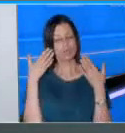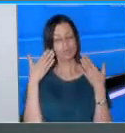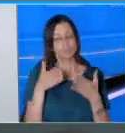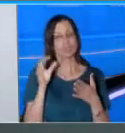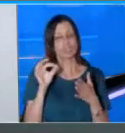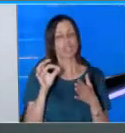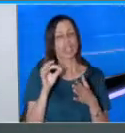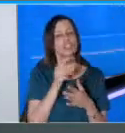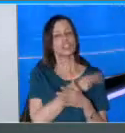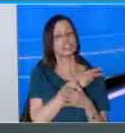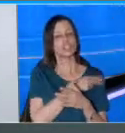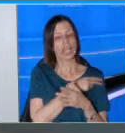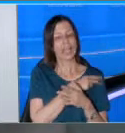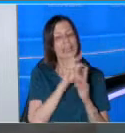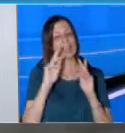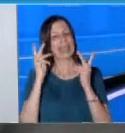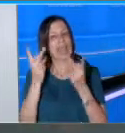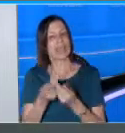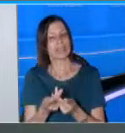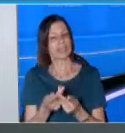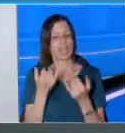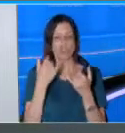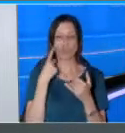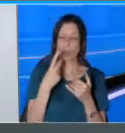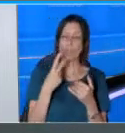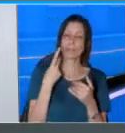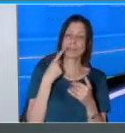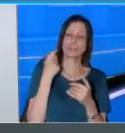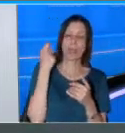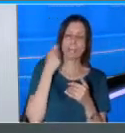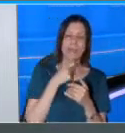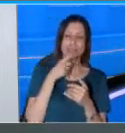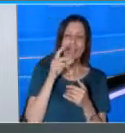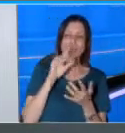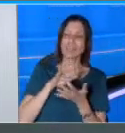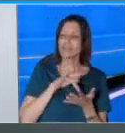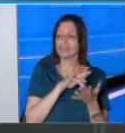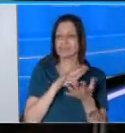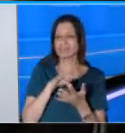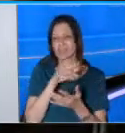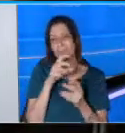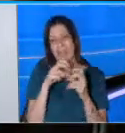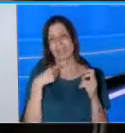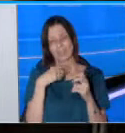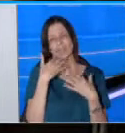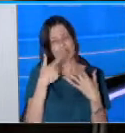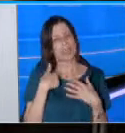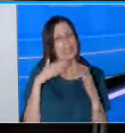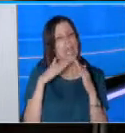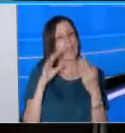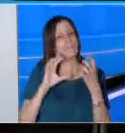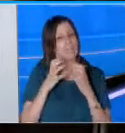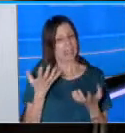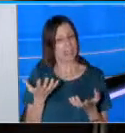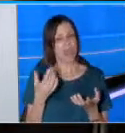שיטור קהילתית. כרגע אנחנו רואים שהפשע מאורגן מסתובב ברחובות הערים. אני אומרת לך, אני גרה בפתח תקווה. לא